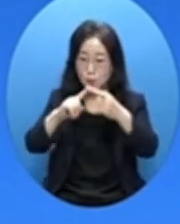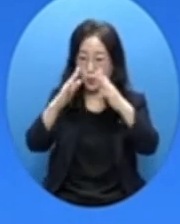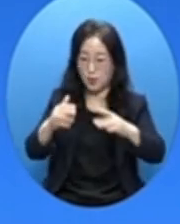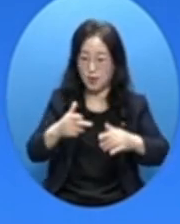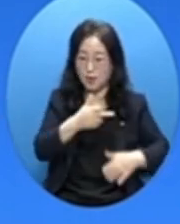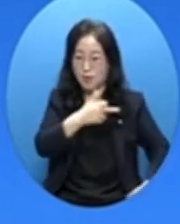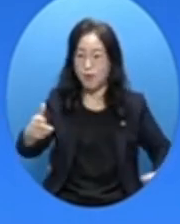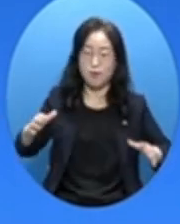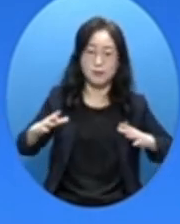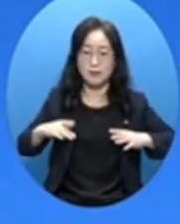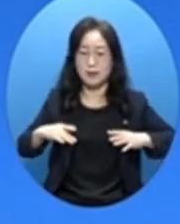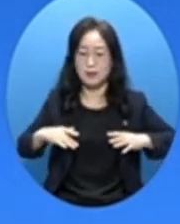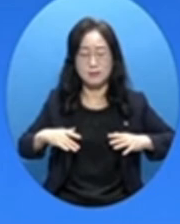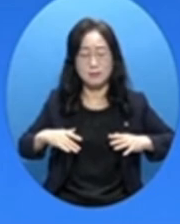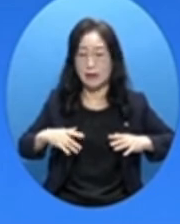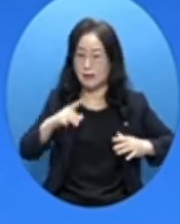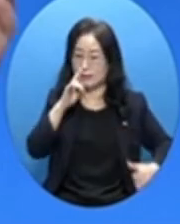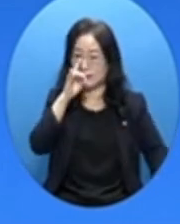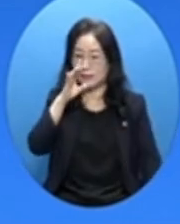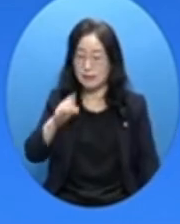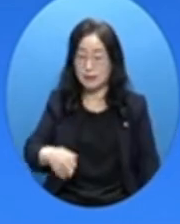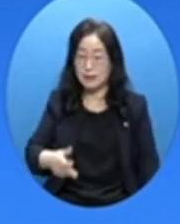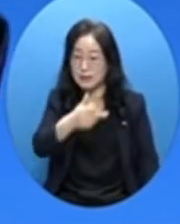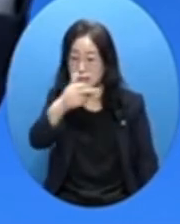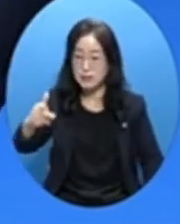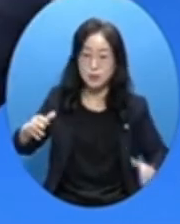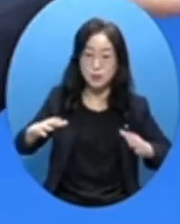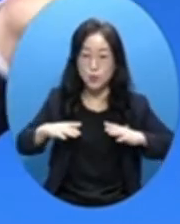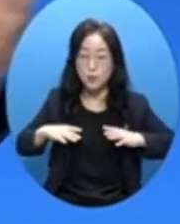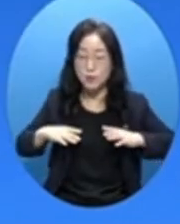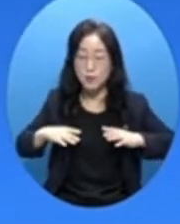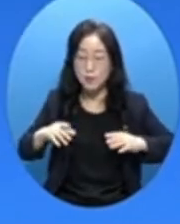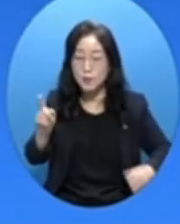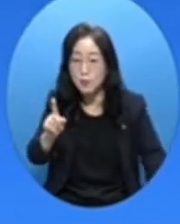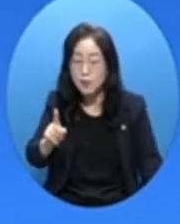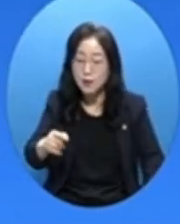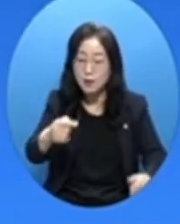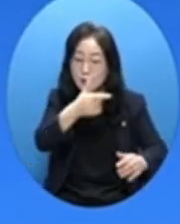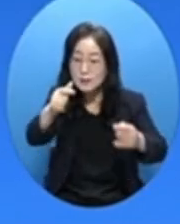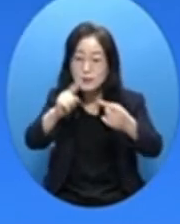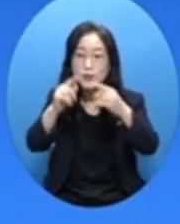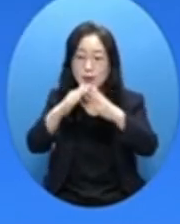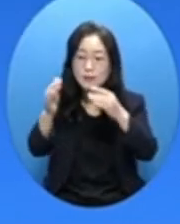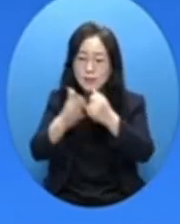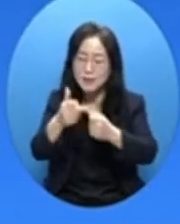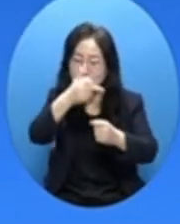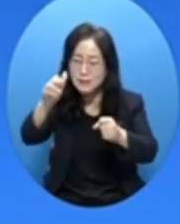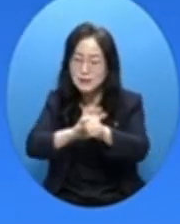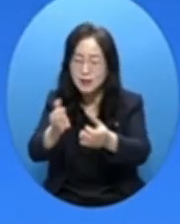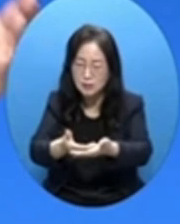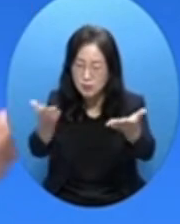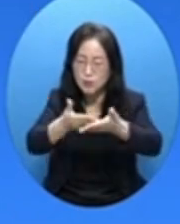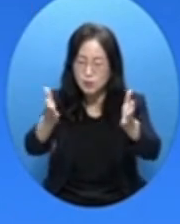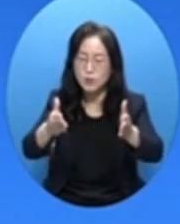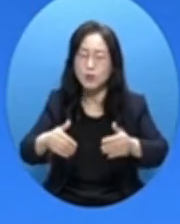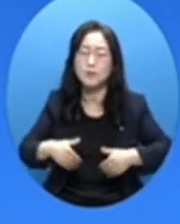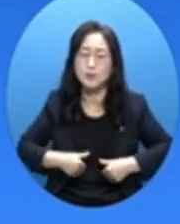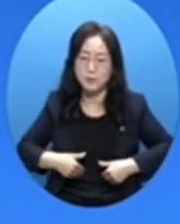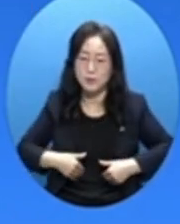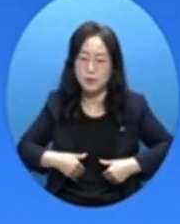것으로 그치면 안 됩니다. 그 큰 교회가 큰 사랑을 나눠야 되는 것입니다. 우리 한국 사회를